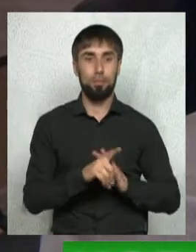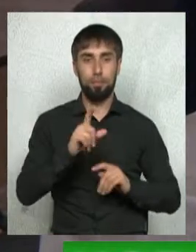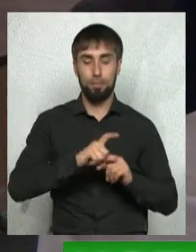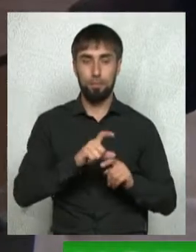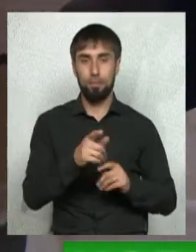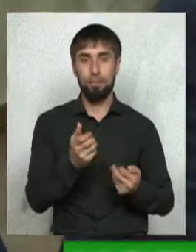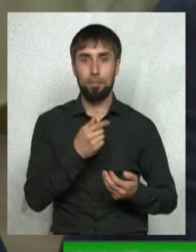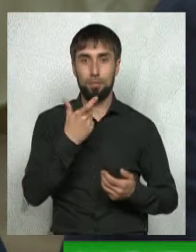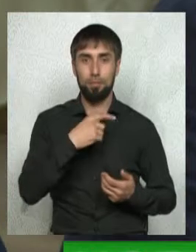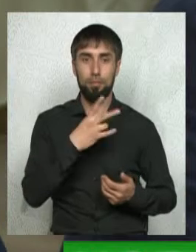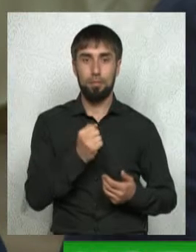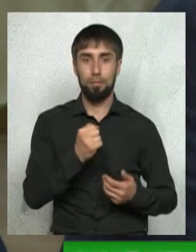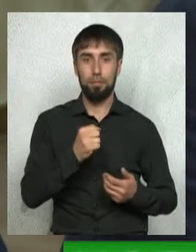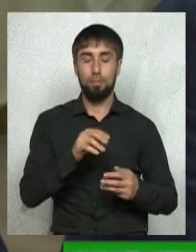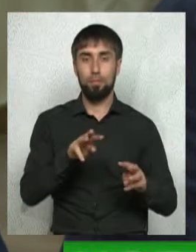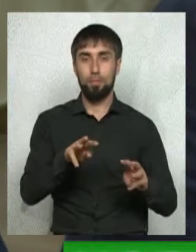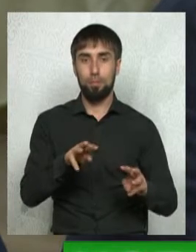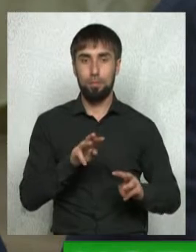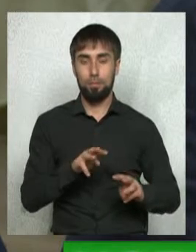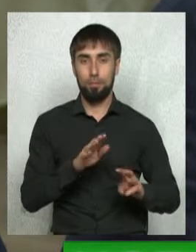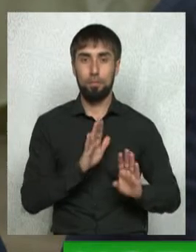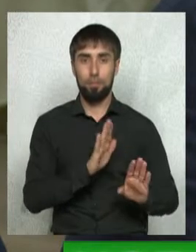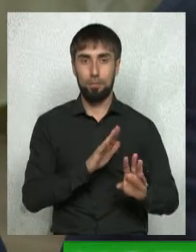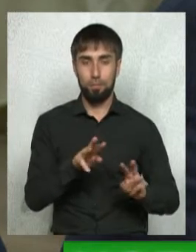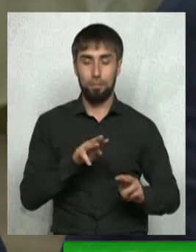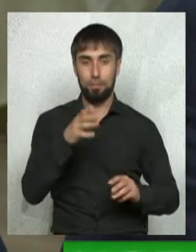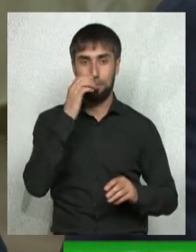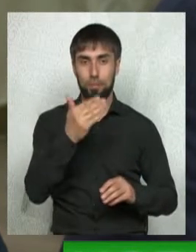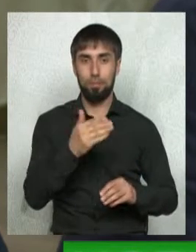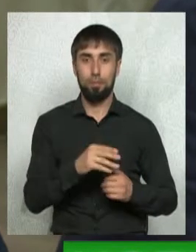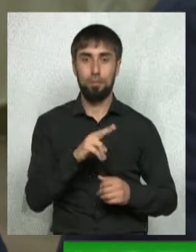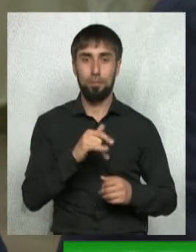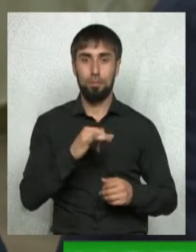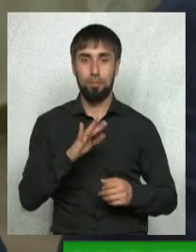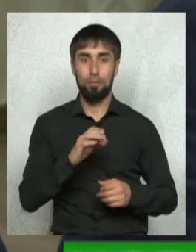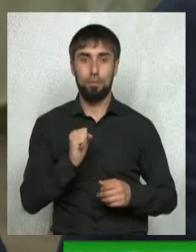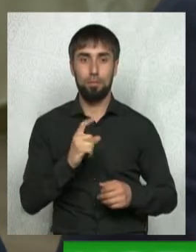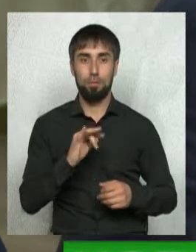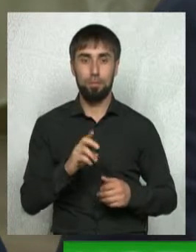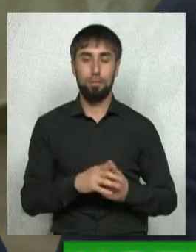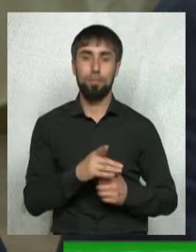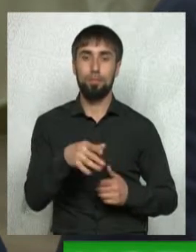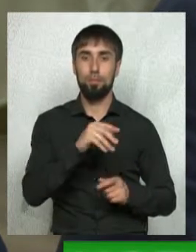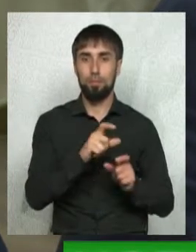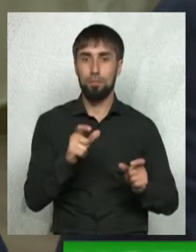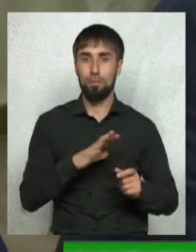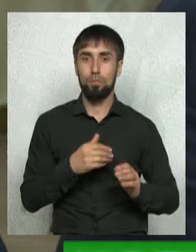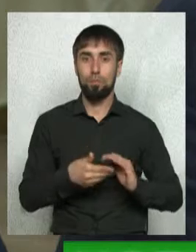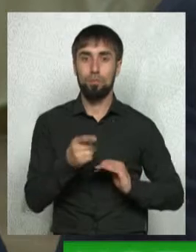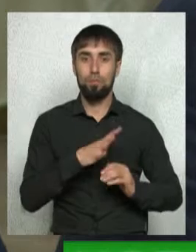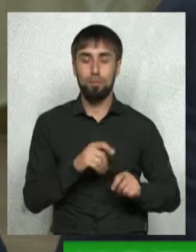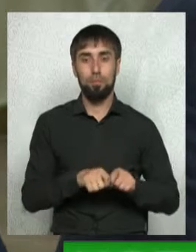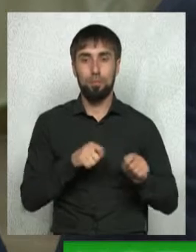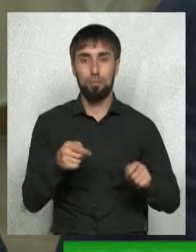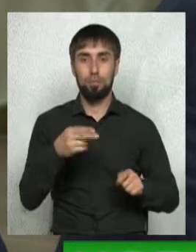региона Асхаб Дудургов. Все мы с вами, остальные коллеги, это мы люди, которые призваны для создания